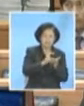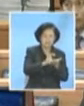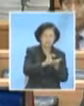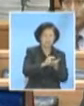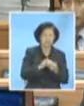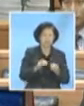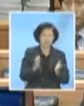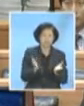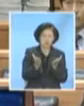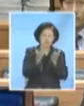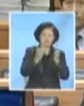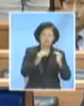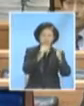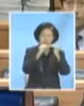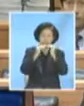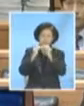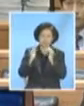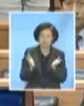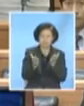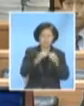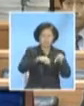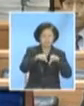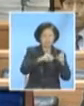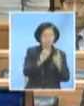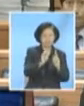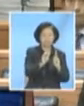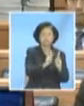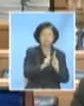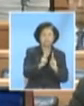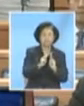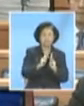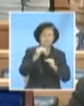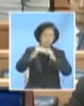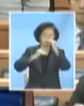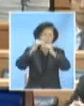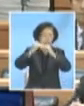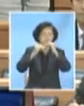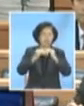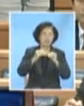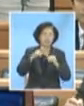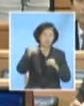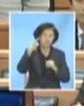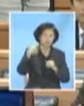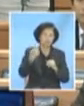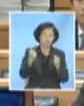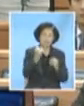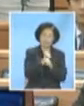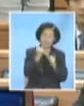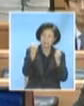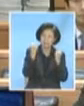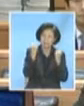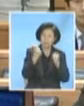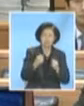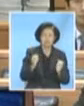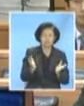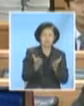อภาคและสนับสนุนการจัดกิจกรรมทางด้านการพัฒนาบทบาทสตรีให้มีความเข้มแข็งตลอดจน